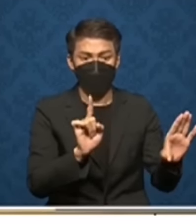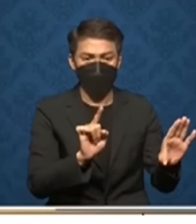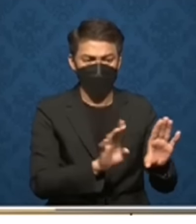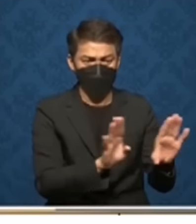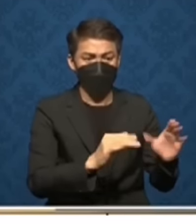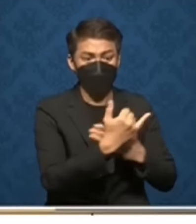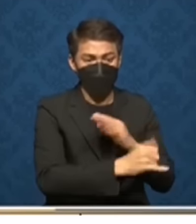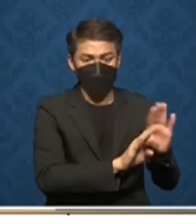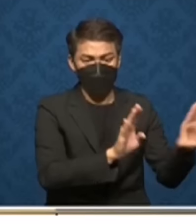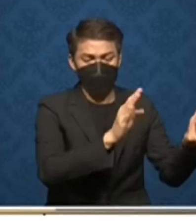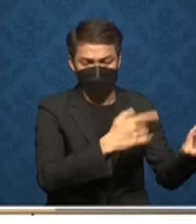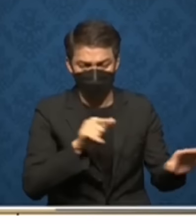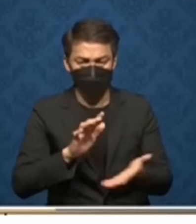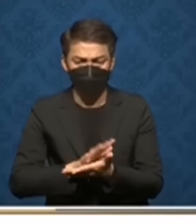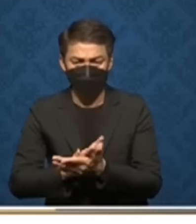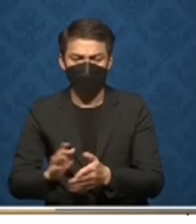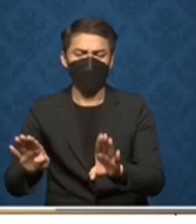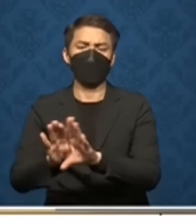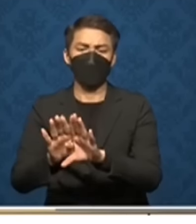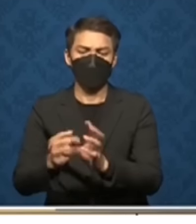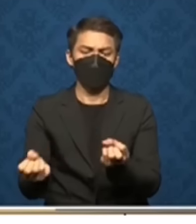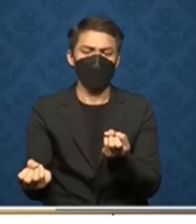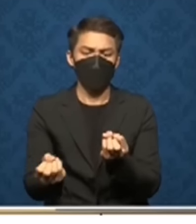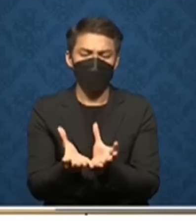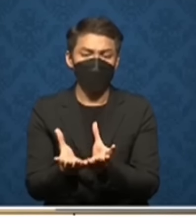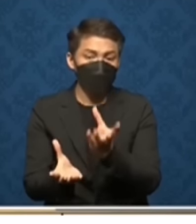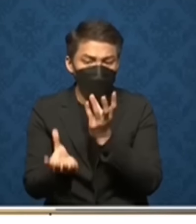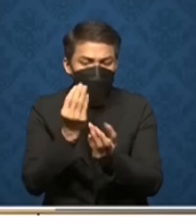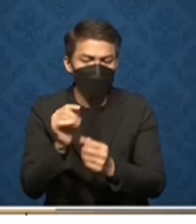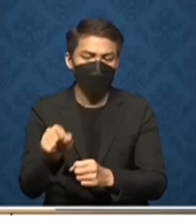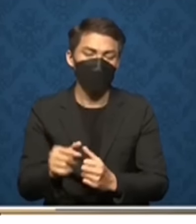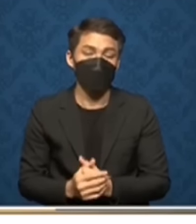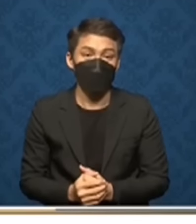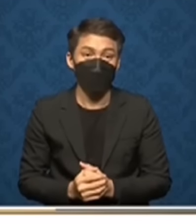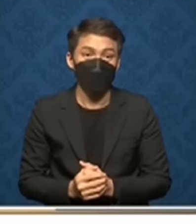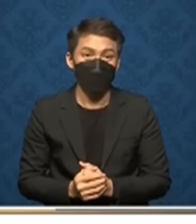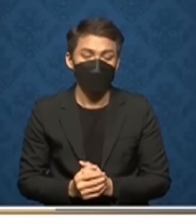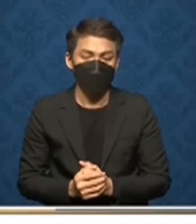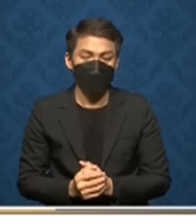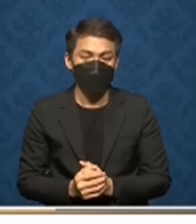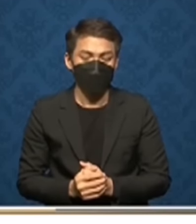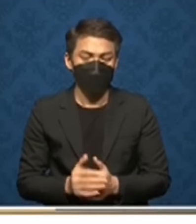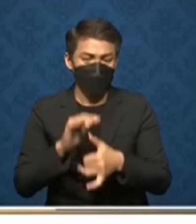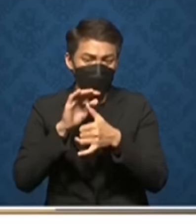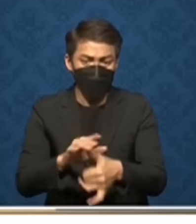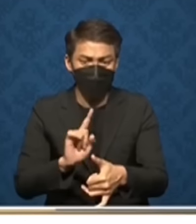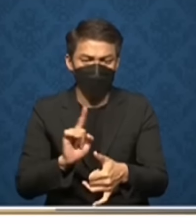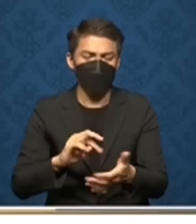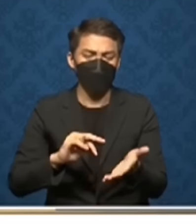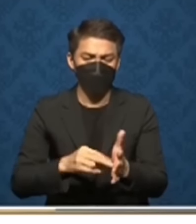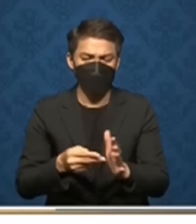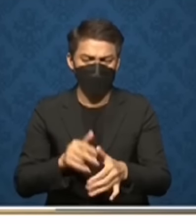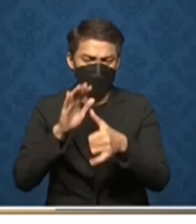นการทำลายประเทศที่รุนแรงที่สุดคือทำลายคนในประเทศไม่ให้มี